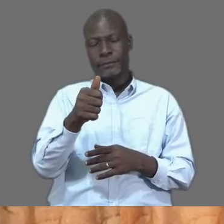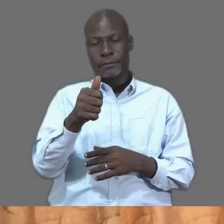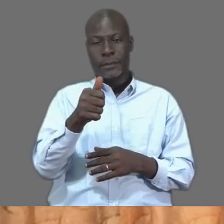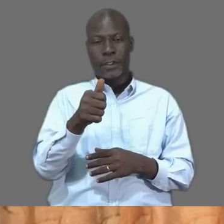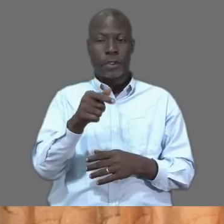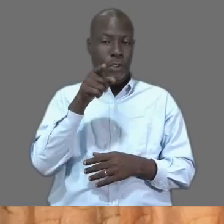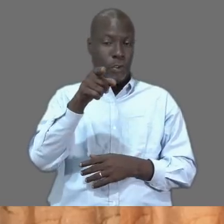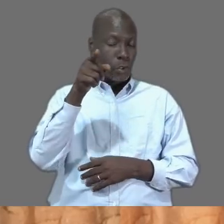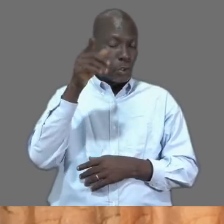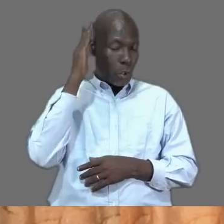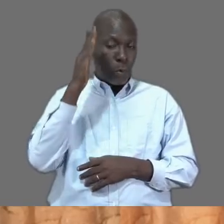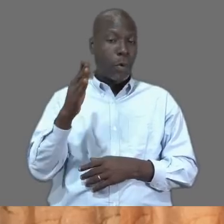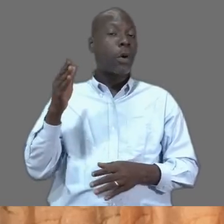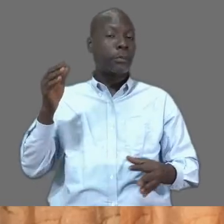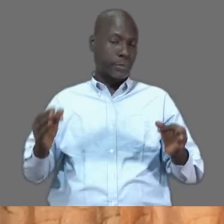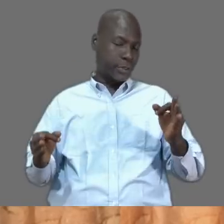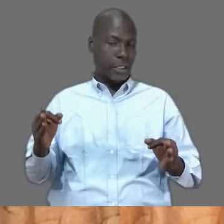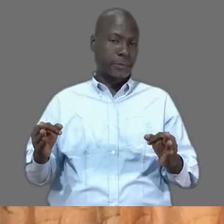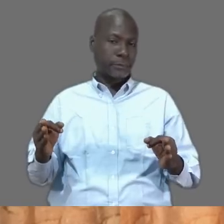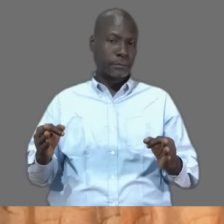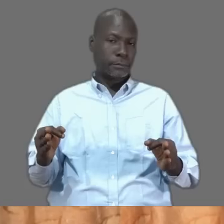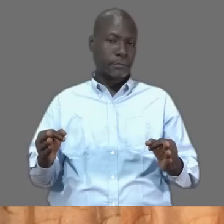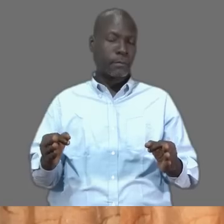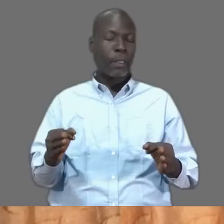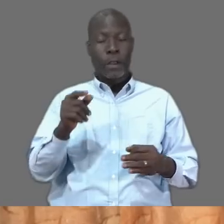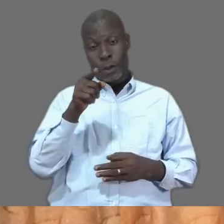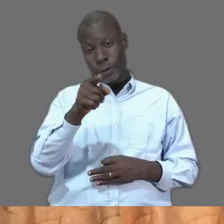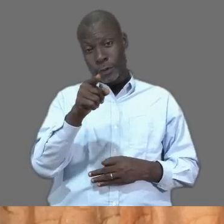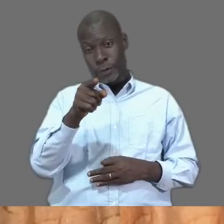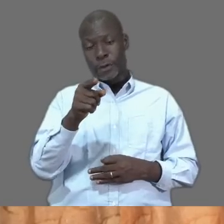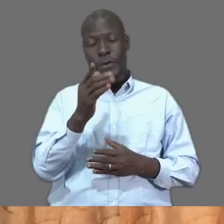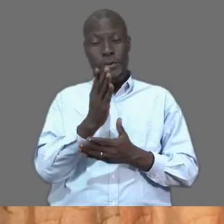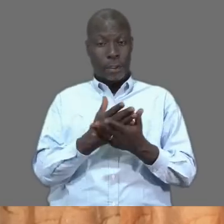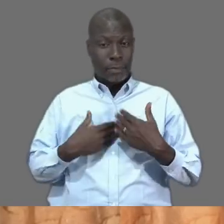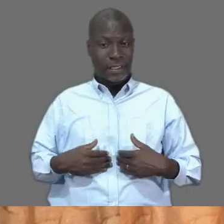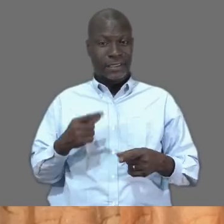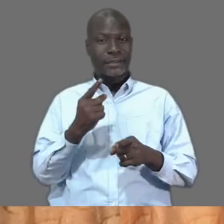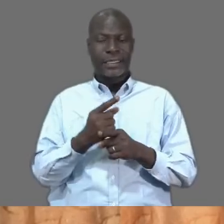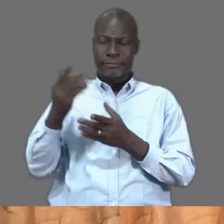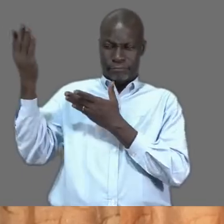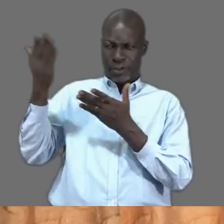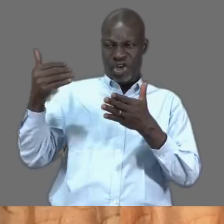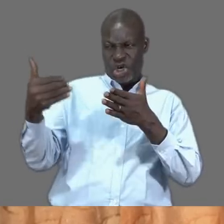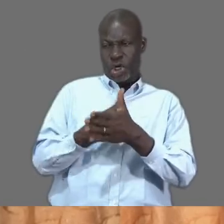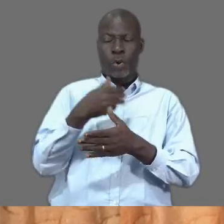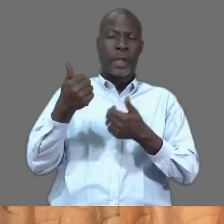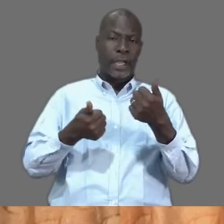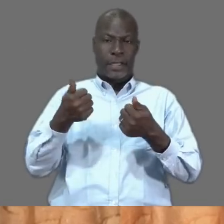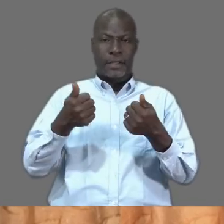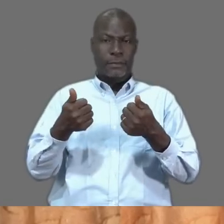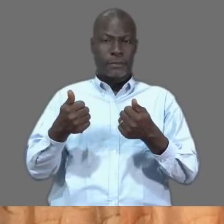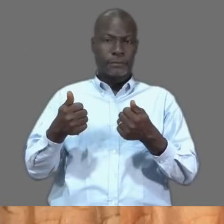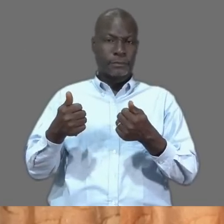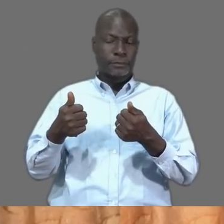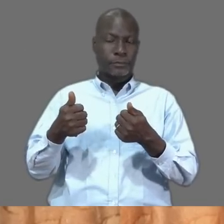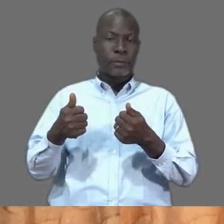Ubenye huwa ketu ya wasasi so. Wona mwa obitu mi kwa ekraka kama efra brochire na